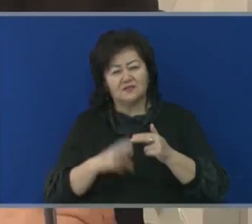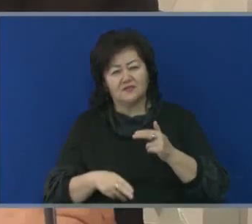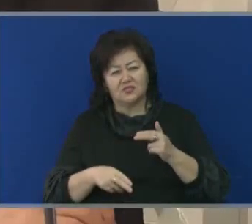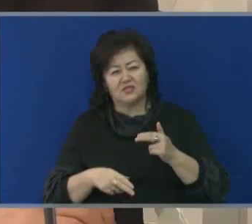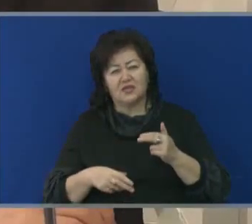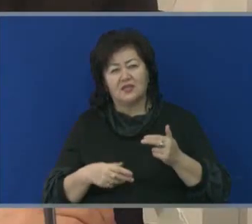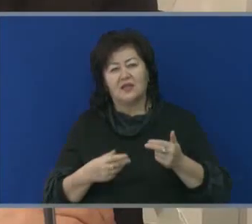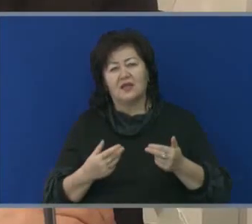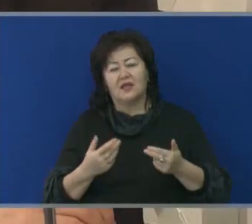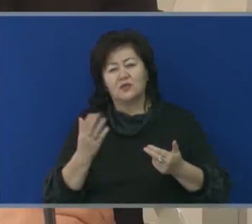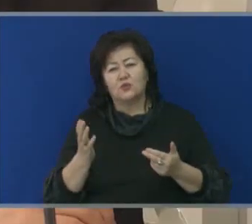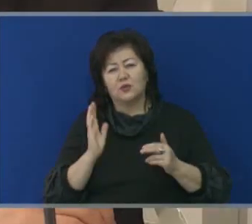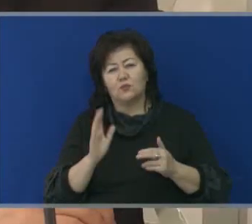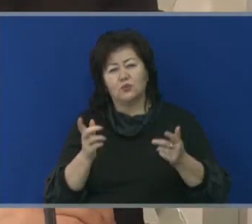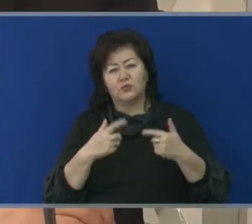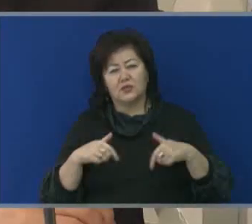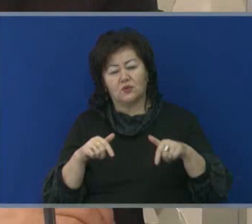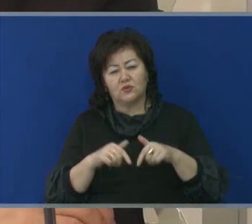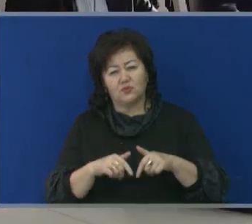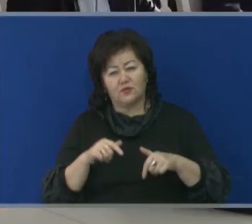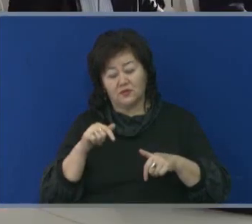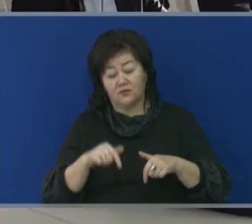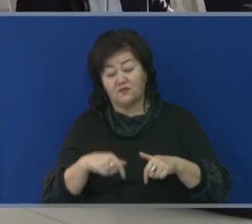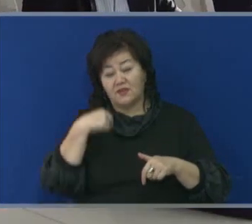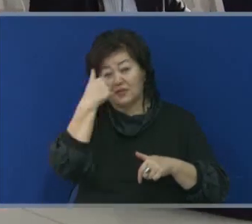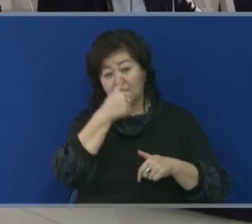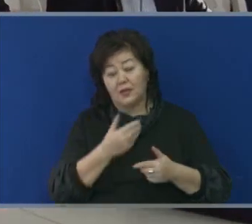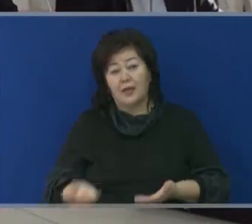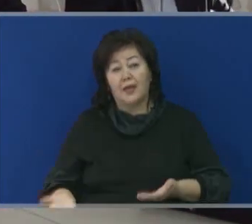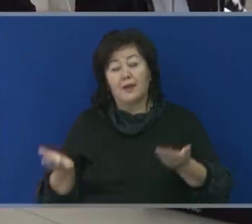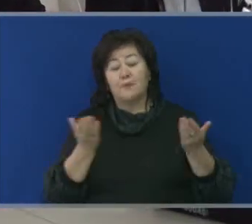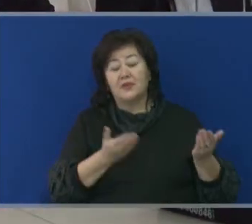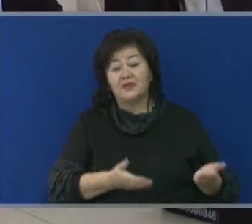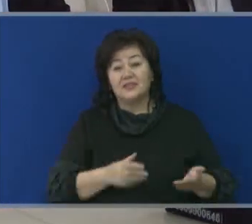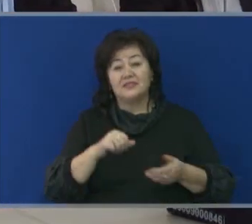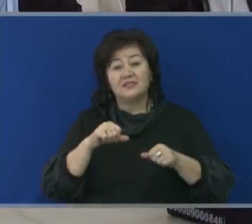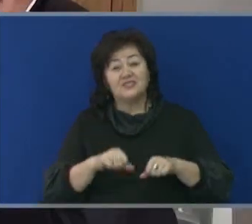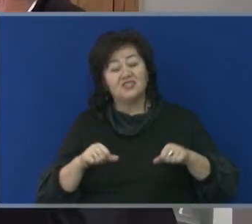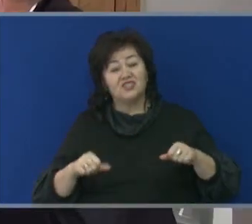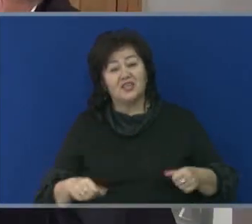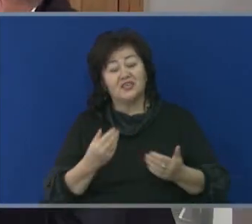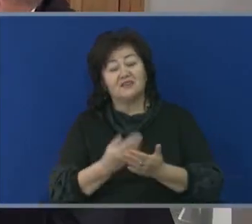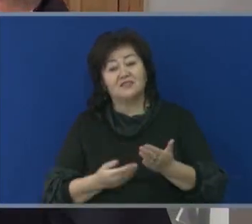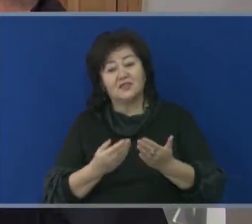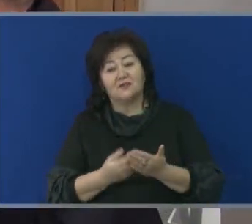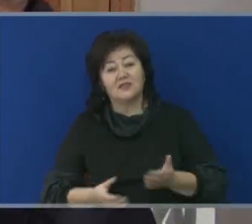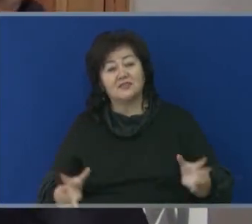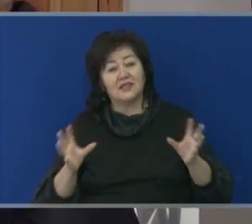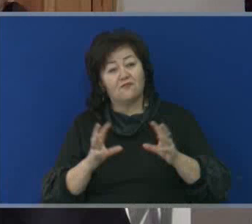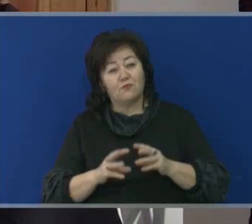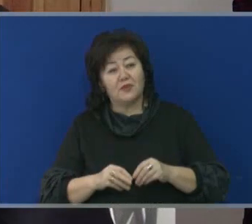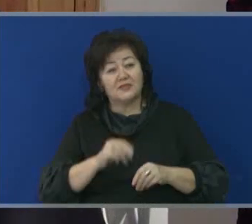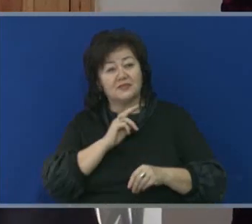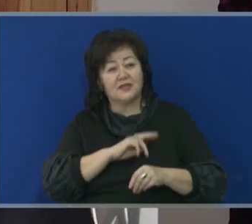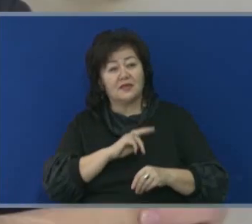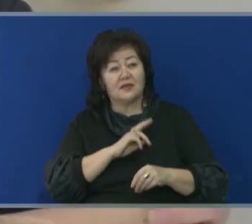на работе, которая будет проводиться в Семее в текущем году, и пригласил членов совета к совместной работе. Очередная встреча членов городского совета и